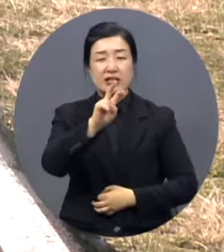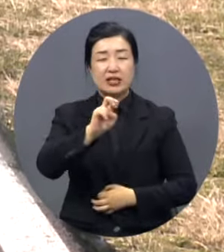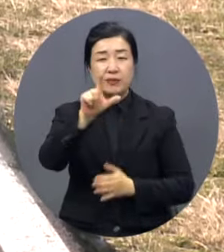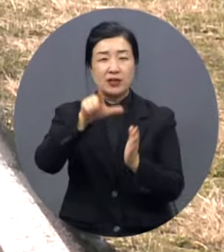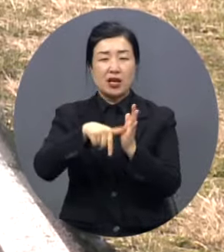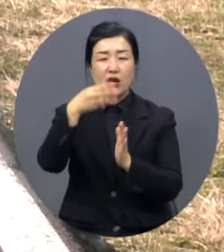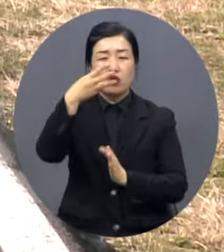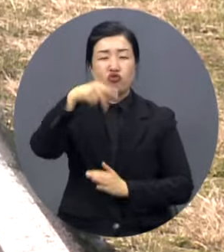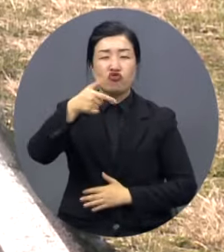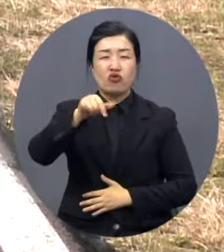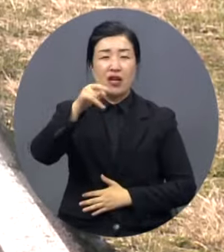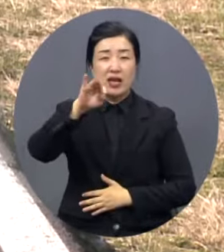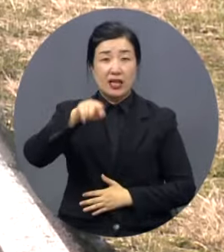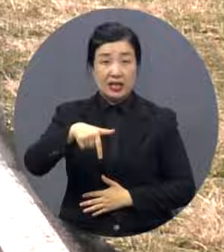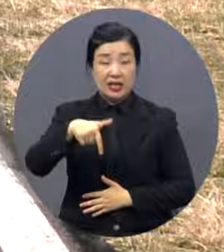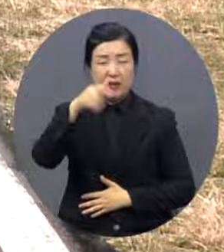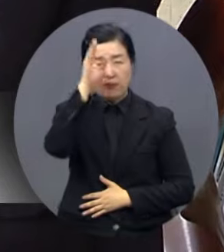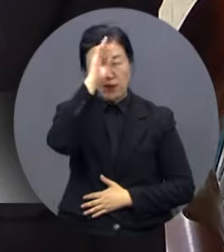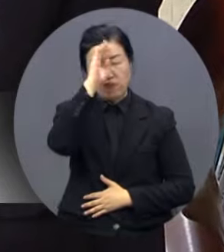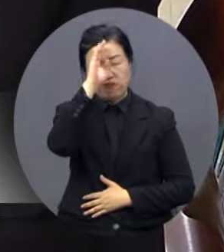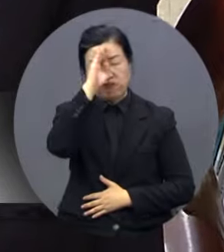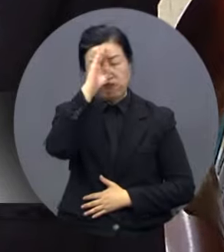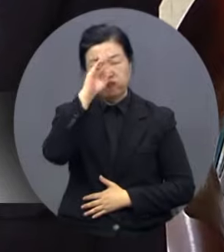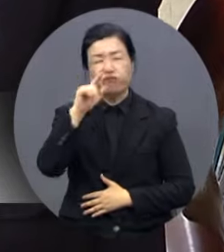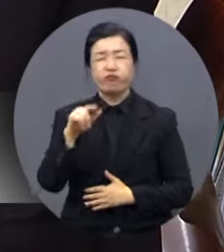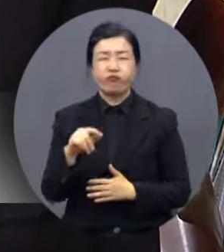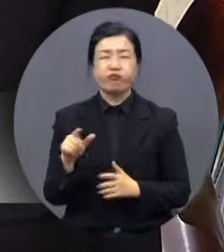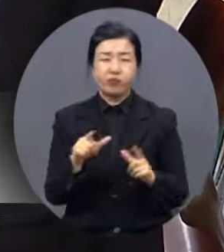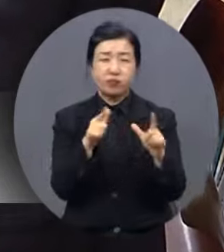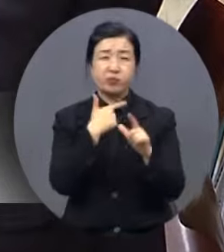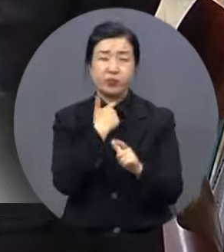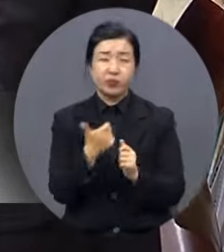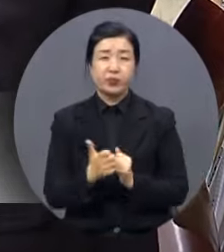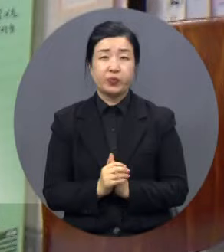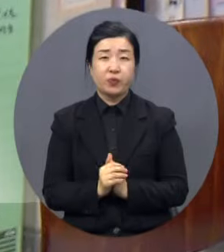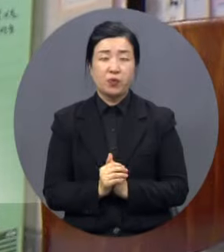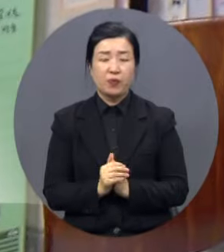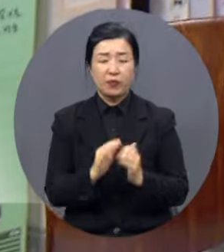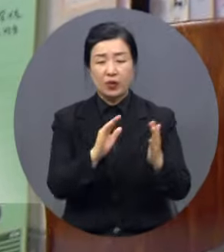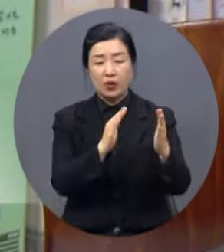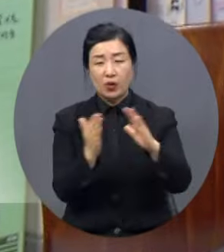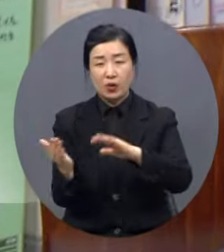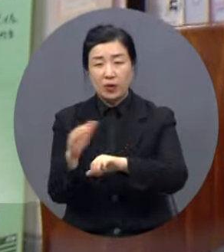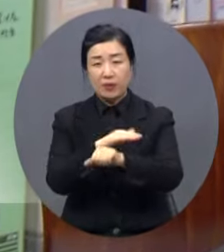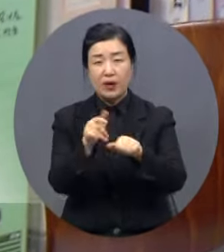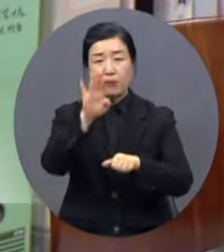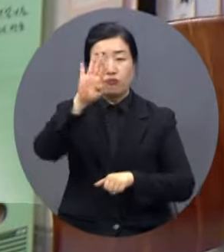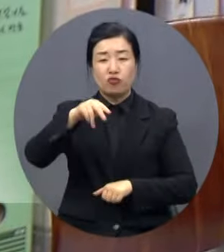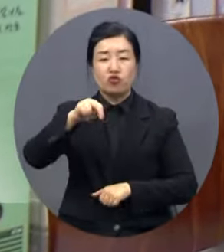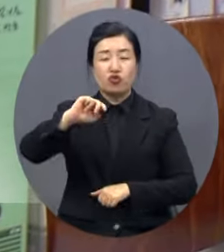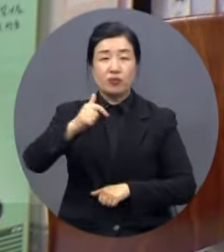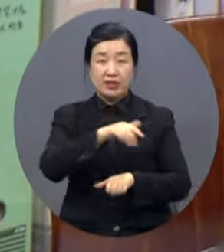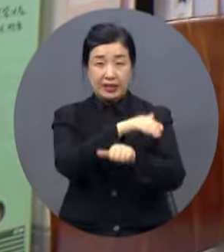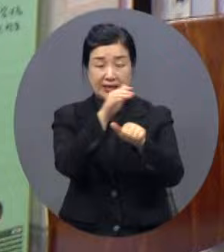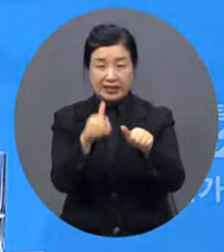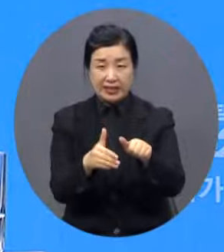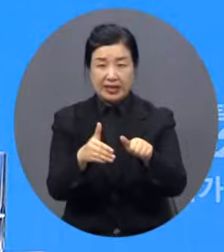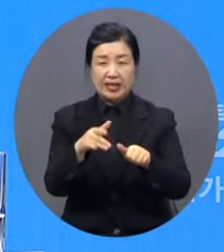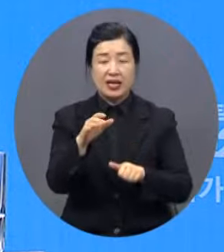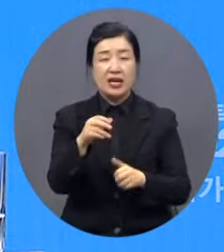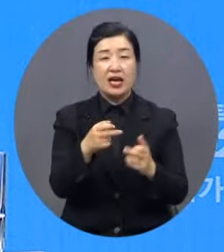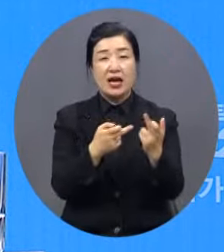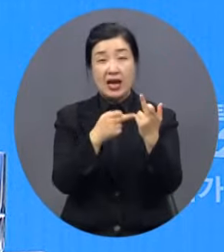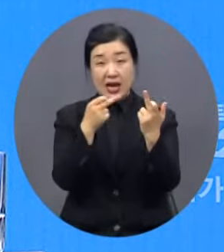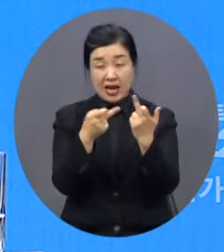루게릭병 진단을 받은 뒤 투병 생활을 해왔습니다 보인의 빈소는 부민장례식장 장진은 한라산